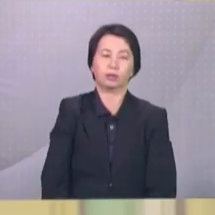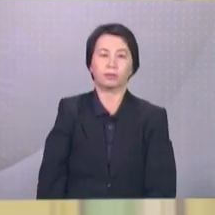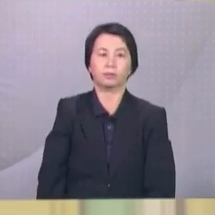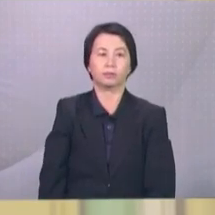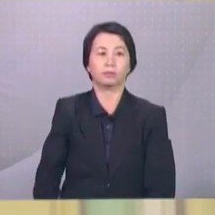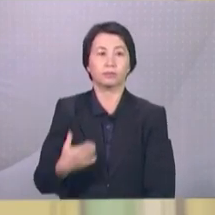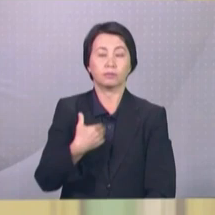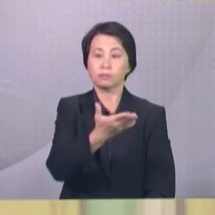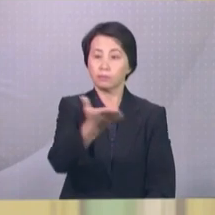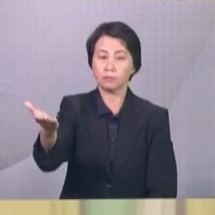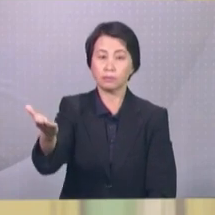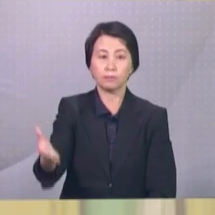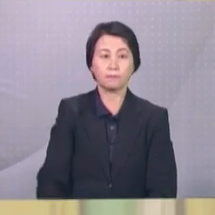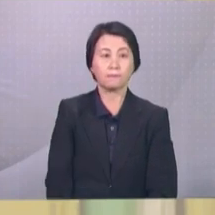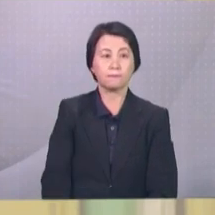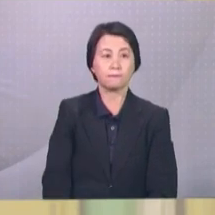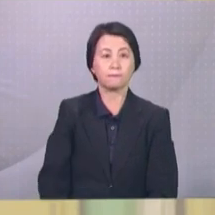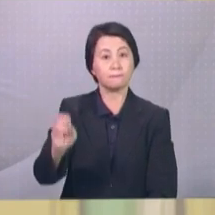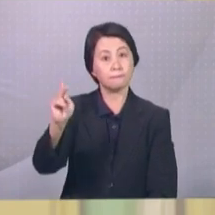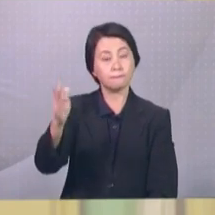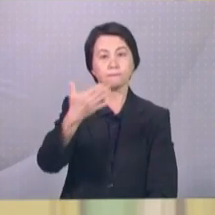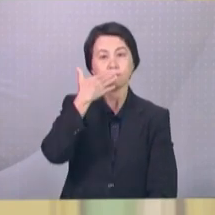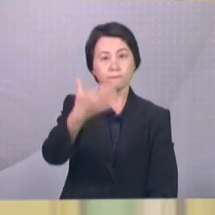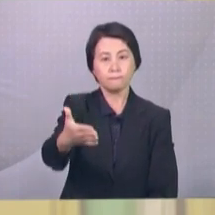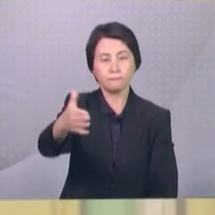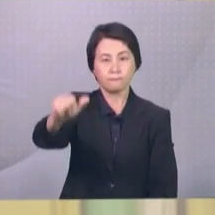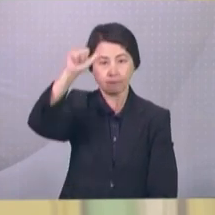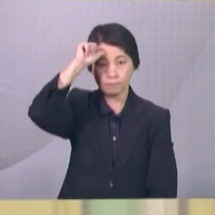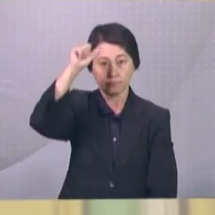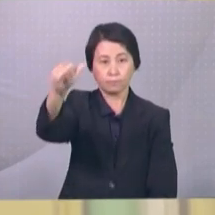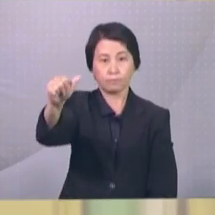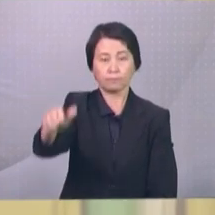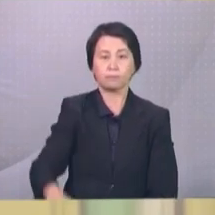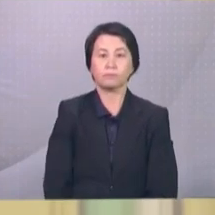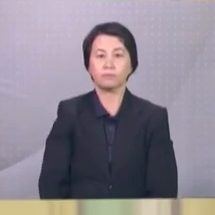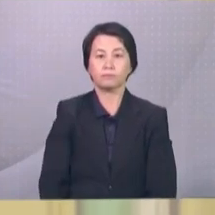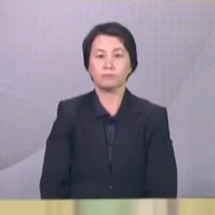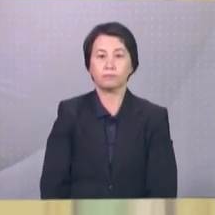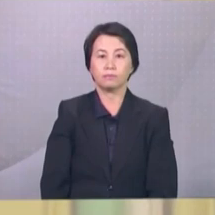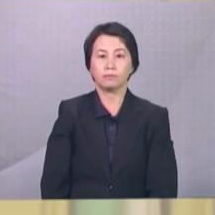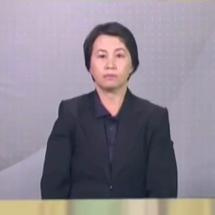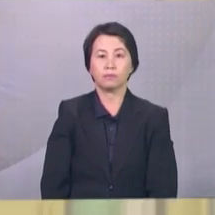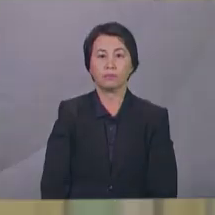Ada lagi? Ada? Terima kasih. Assalamualaikum warahmatullahi wabarakatuh.